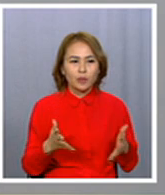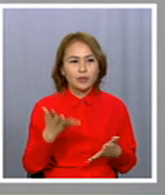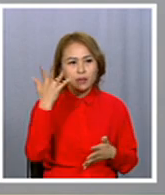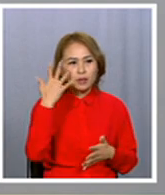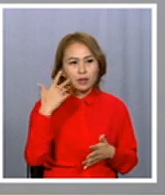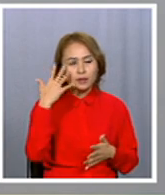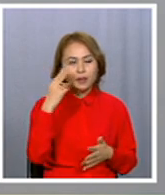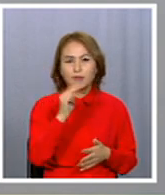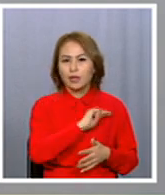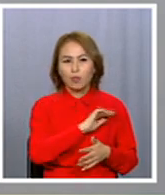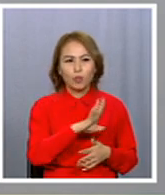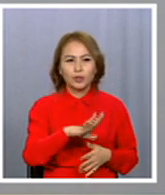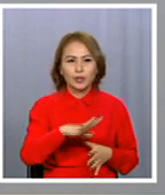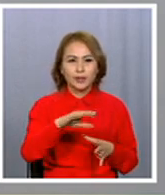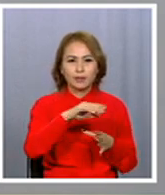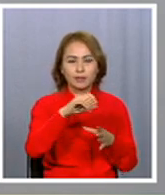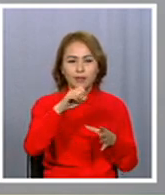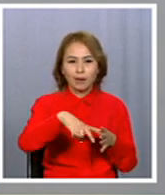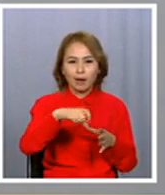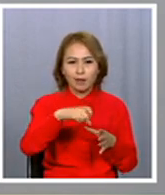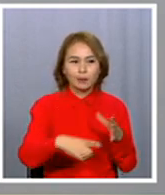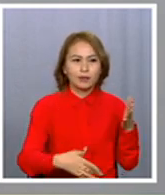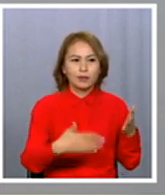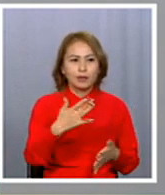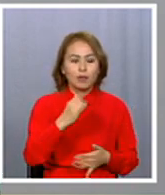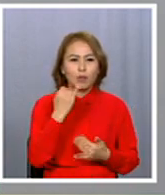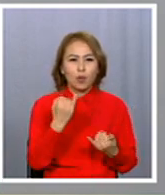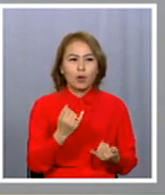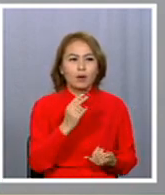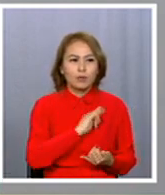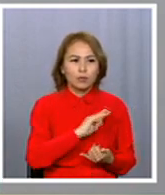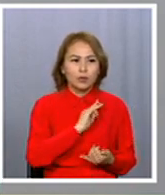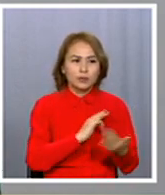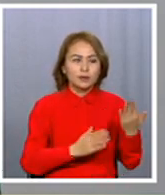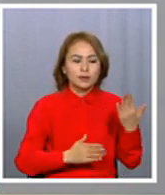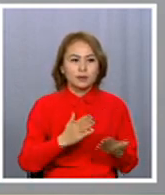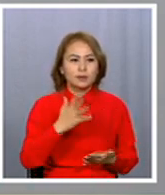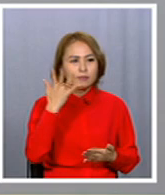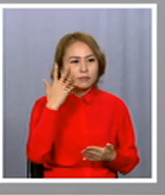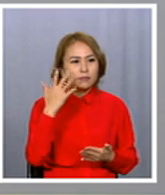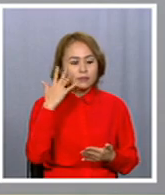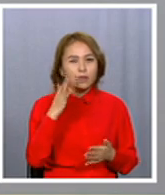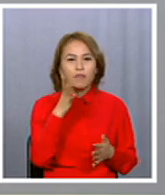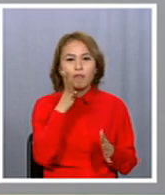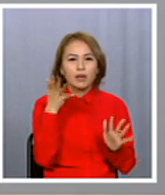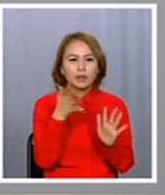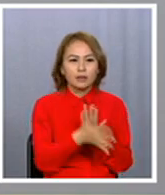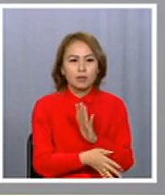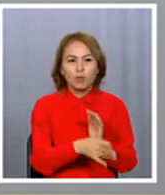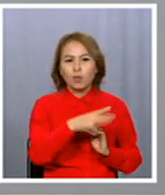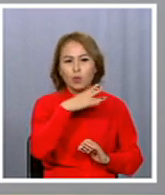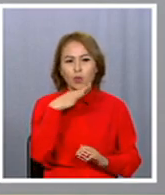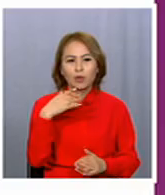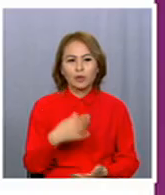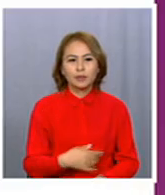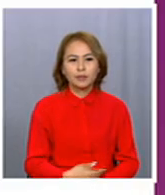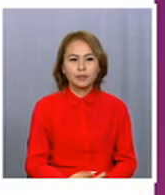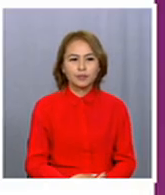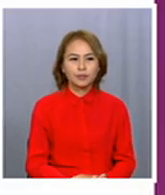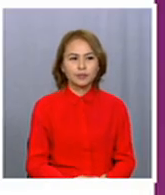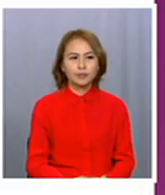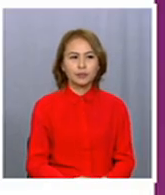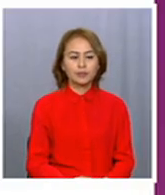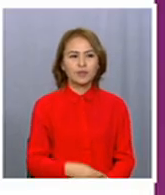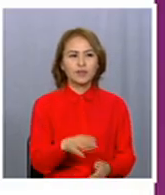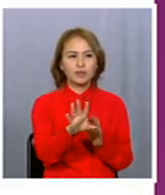не работает кран или плохо работает, и когда тратится такое большое количество воды?